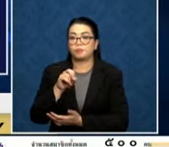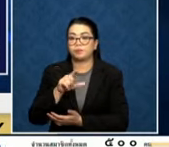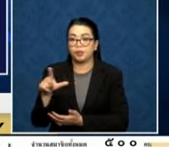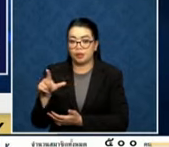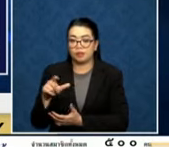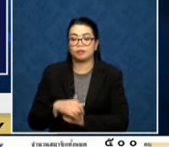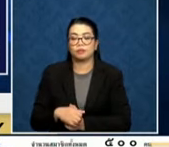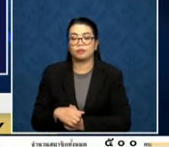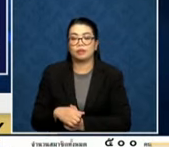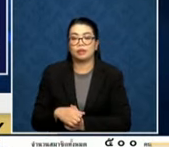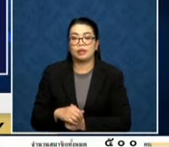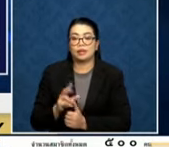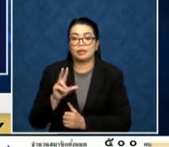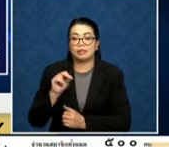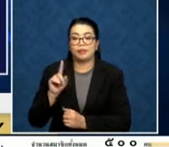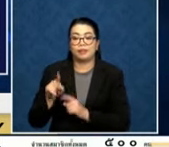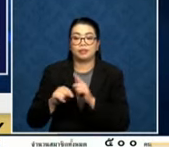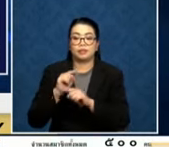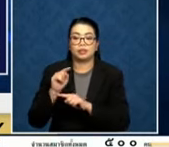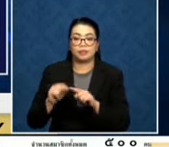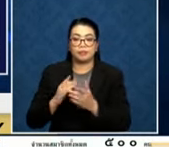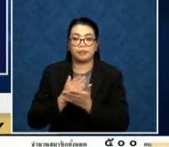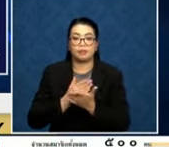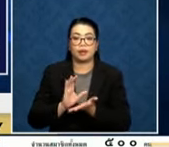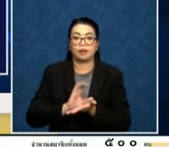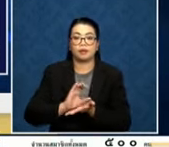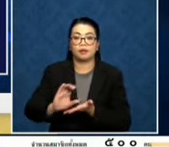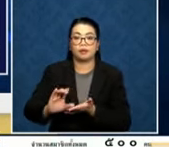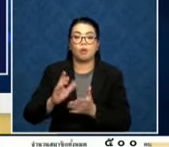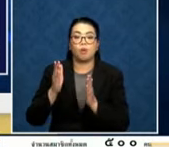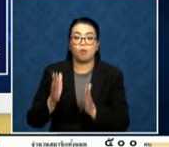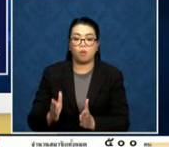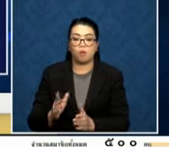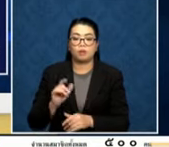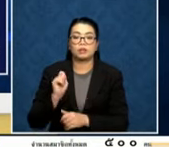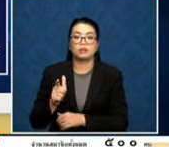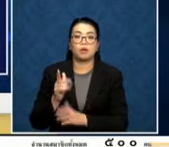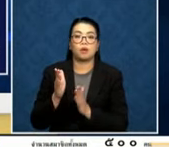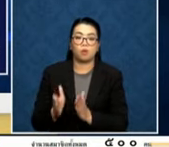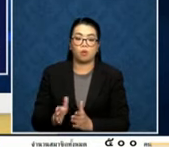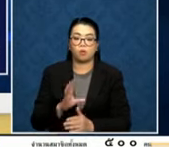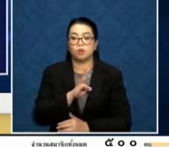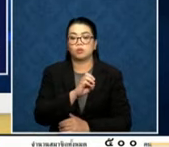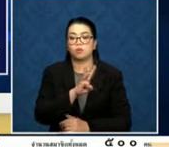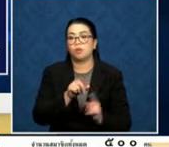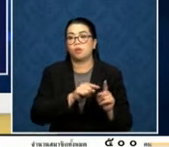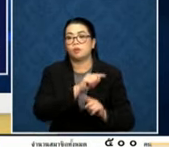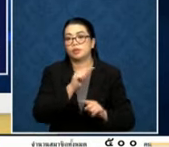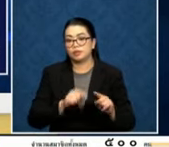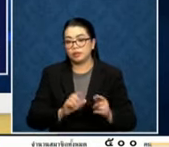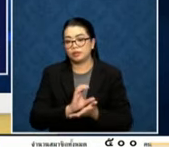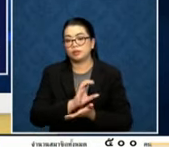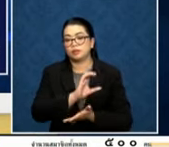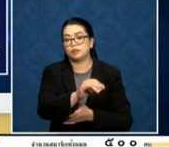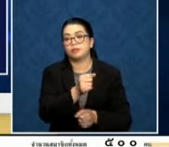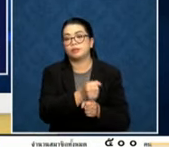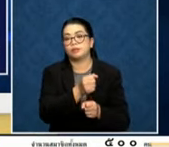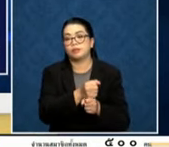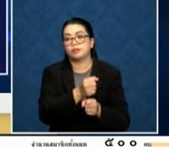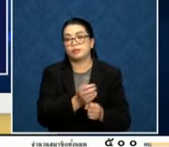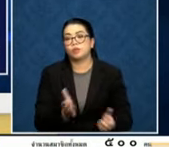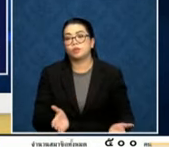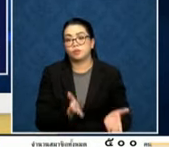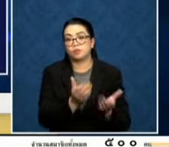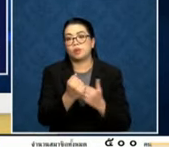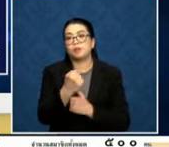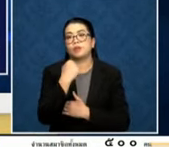บาท31%ครับถูกจัดสรรไปให้กับบบุคลากร 66%ครับถูกจัดสรรไปให้กับงานส่งเสริม